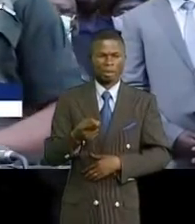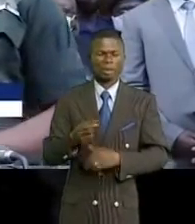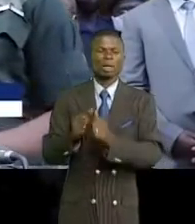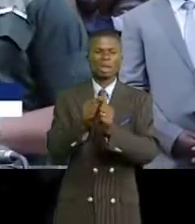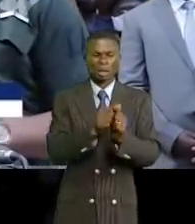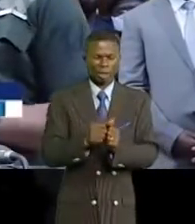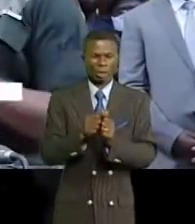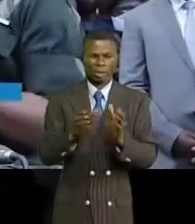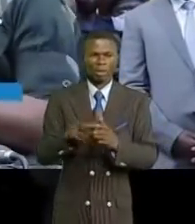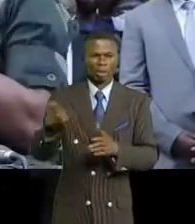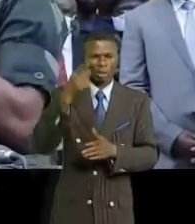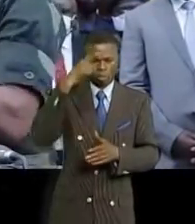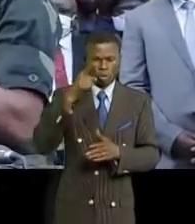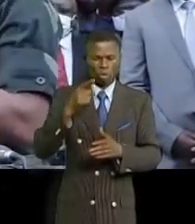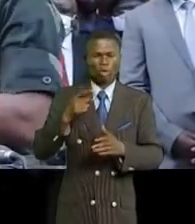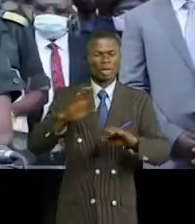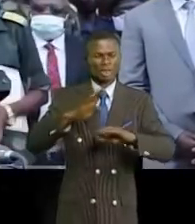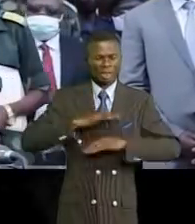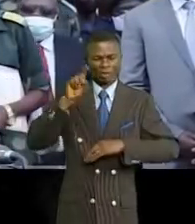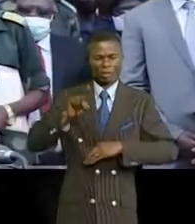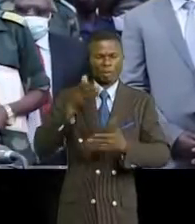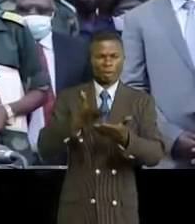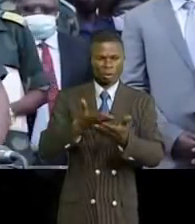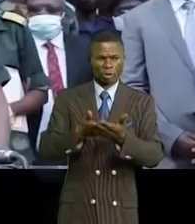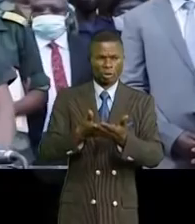nous répondre à se lever